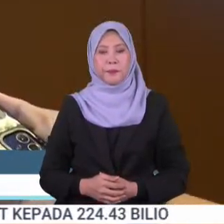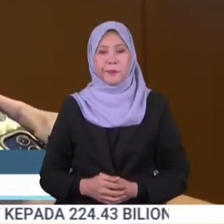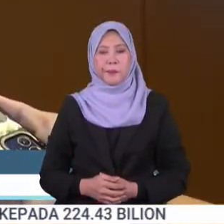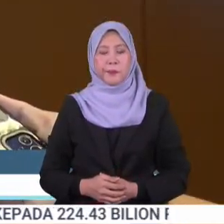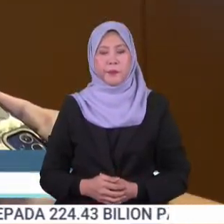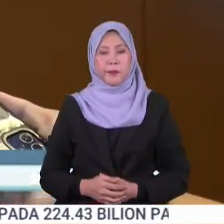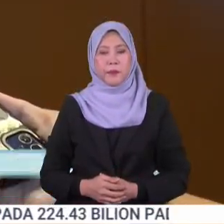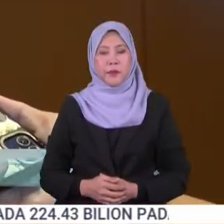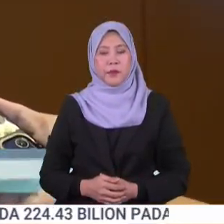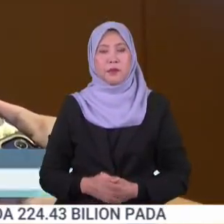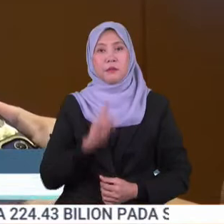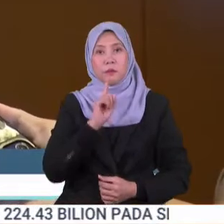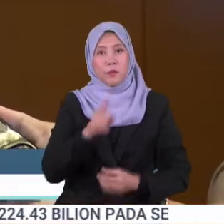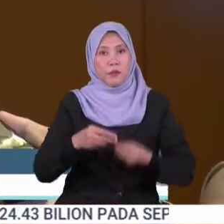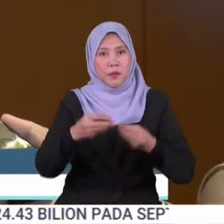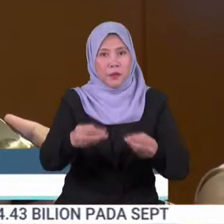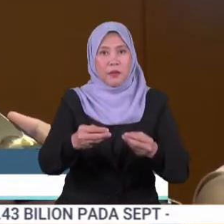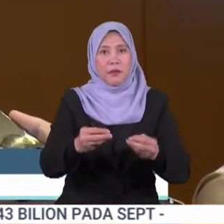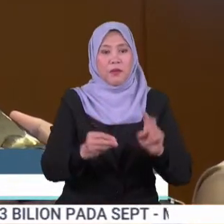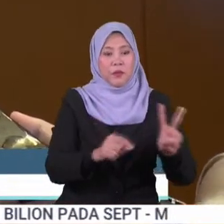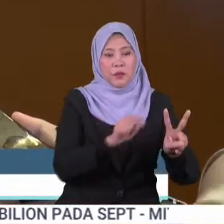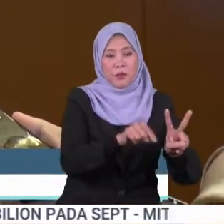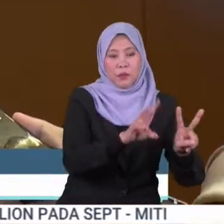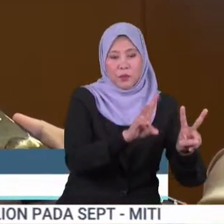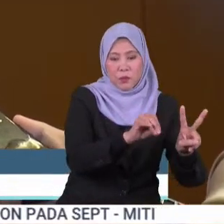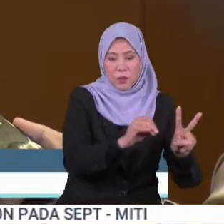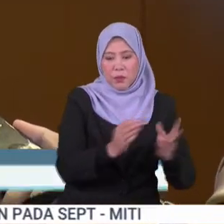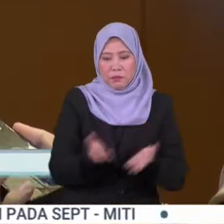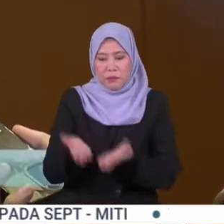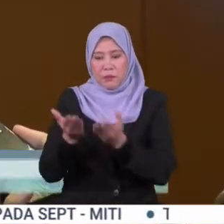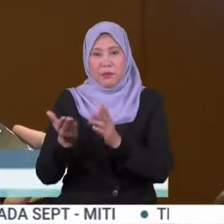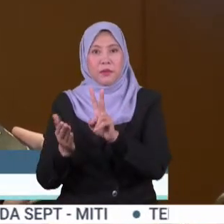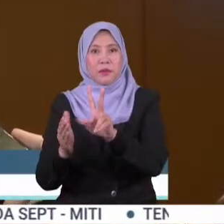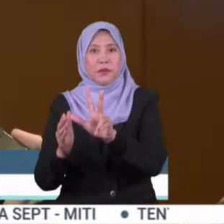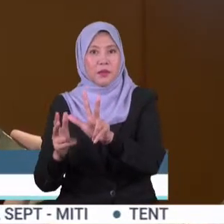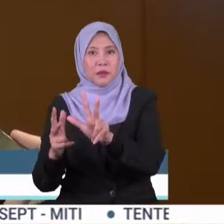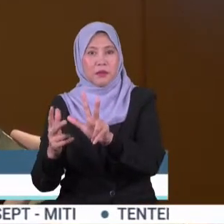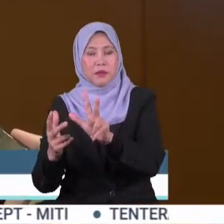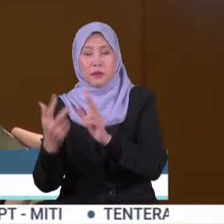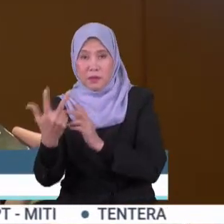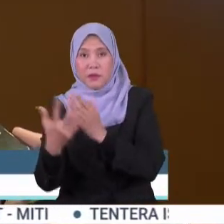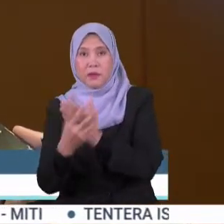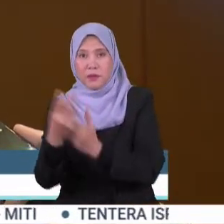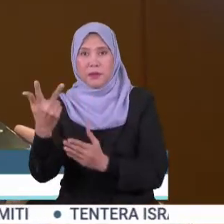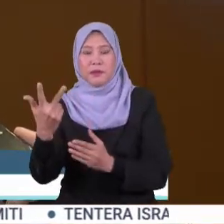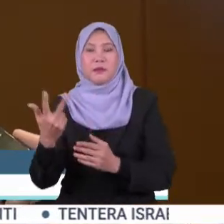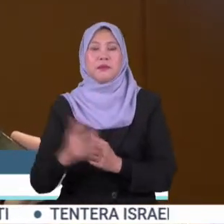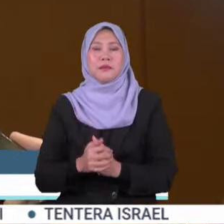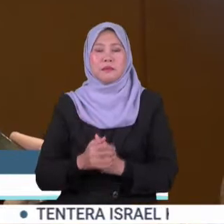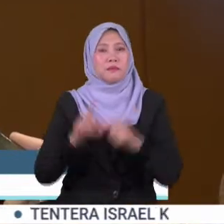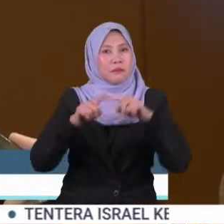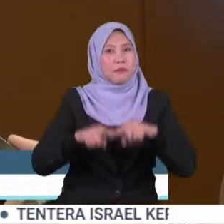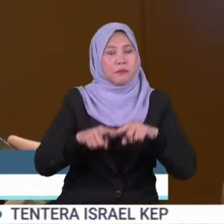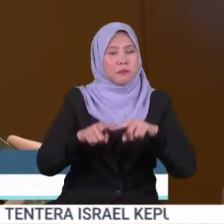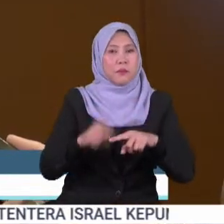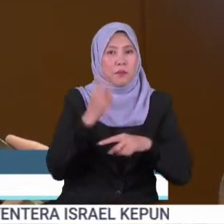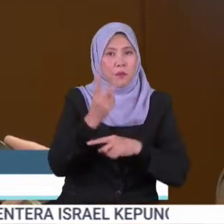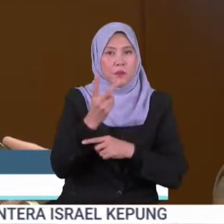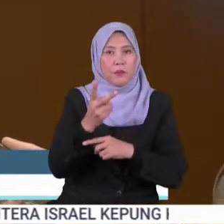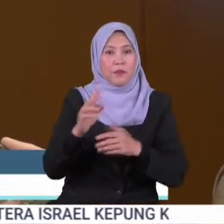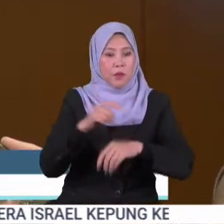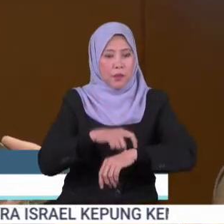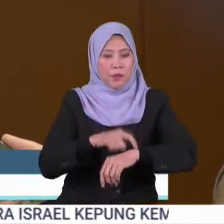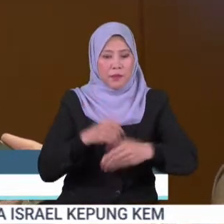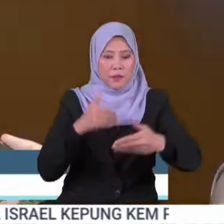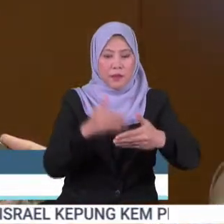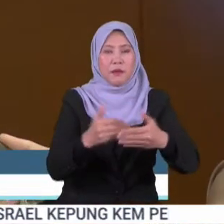Memberi komitmen untuk meningkatkan daripada RM2.70 ke RM3. Memang ada cadangan-cadangan lain, tapi kita akan tengoklah dalam waktu